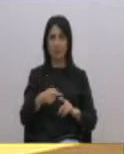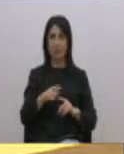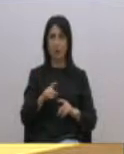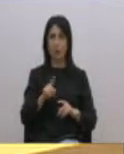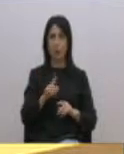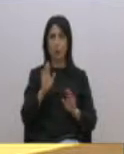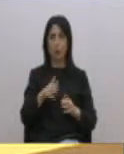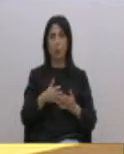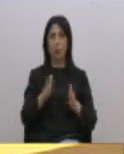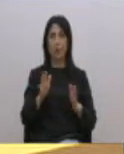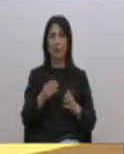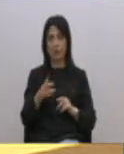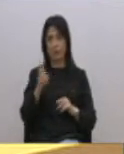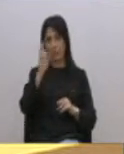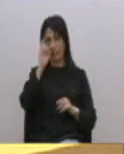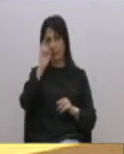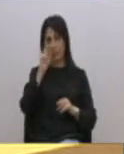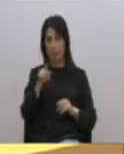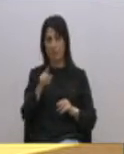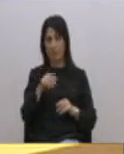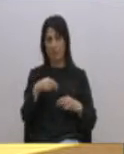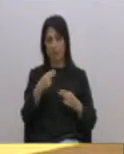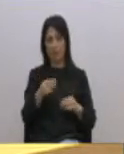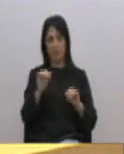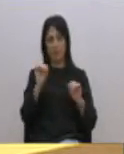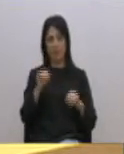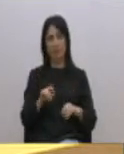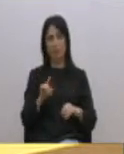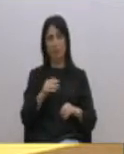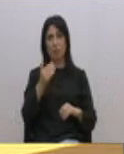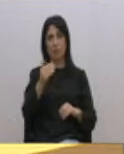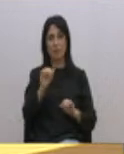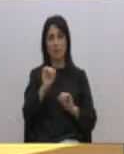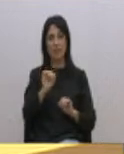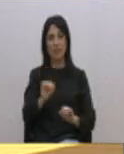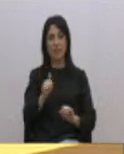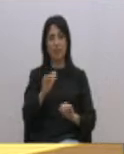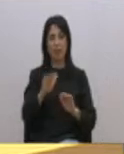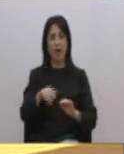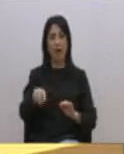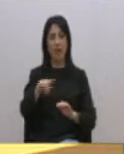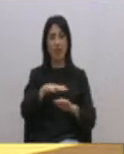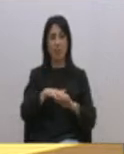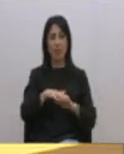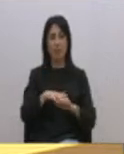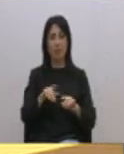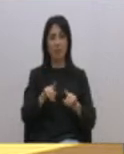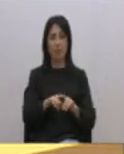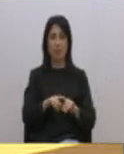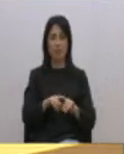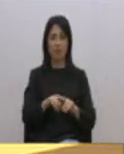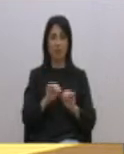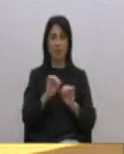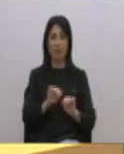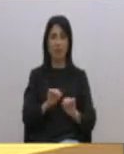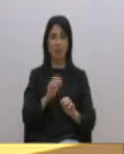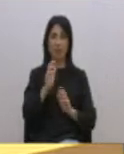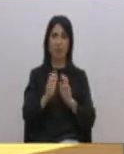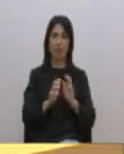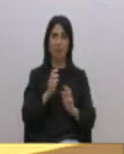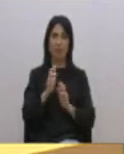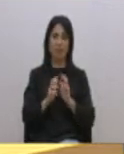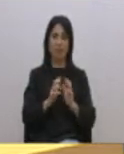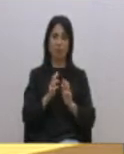რომ უფრო მაღალი ღირებულება ქონს, აძლევს საშუალებას, რომ ის დაიცვას როგორც ადგილობრივ ბაზარზე, ასევე დაიცვას